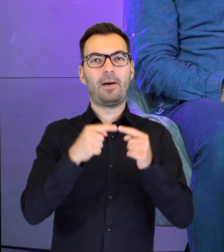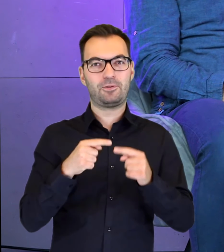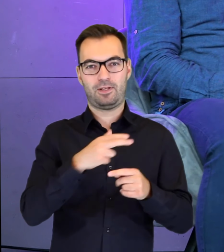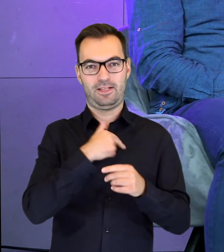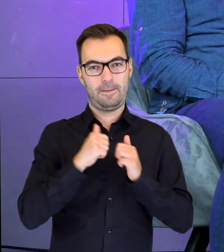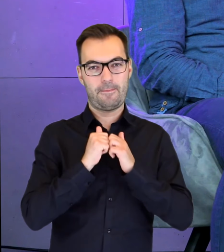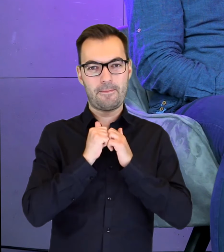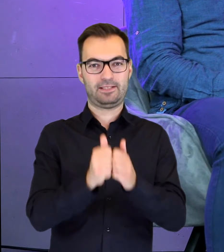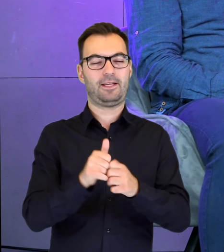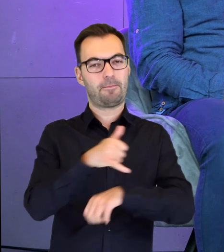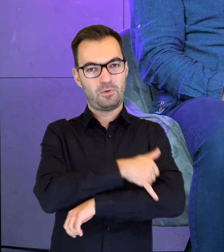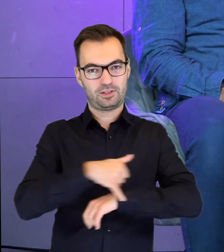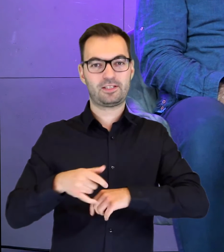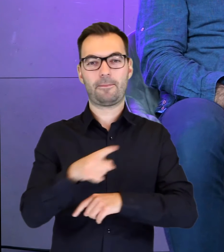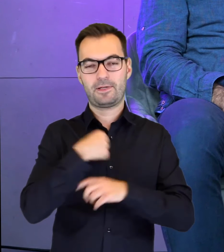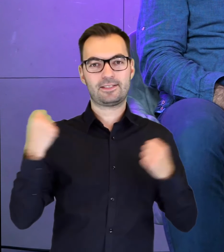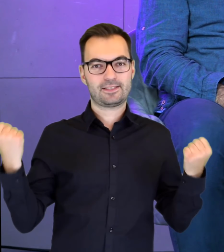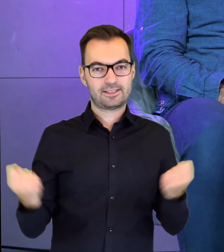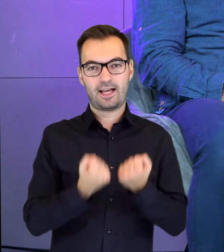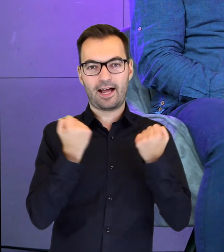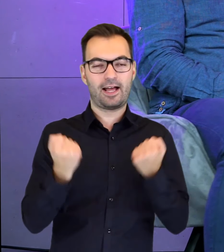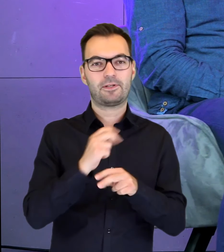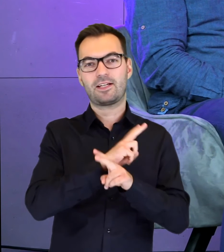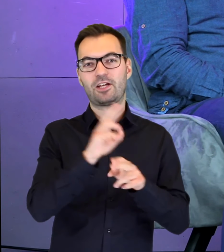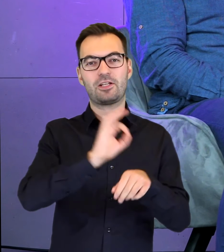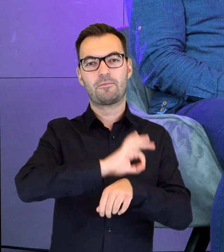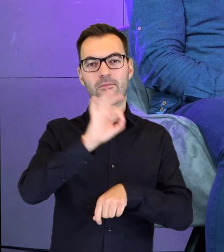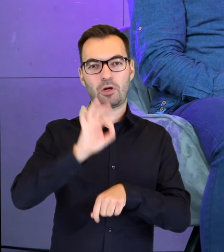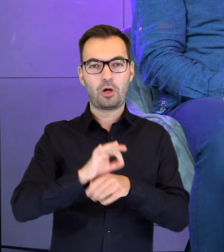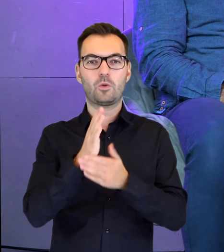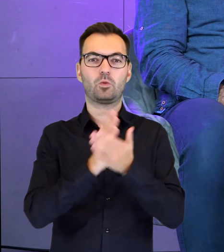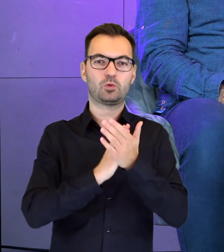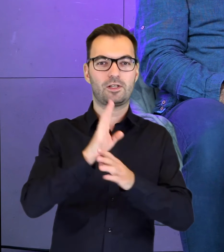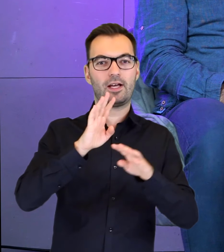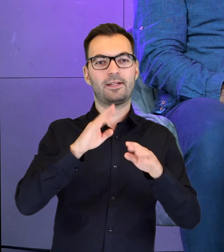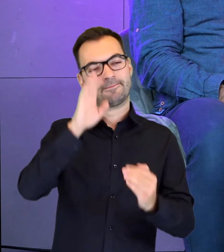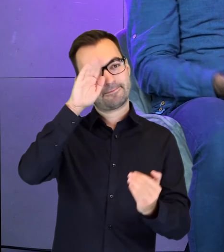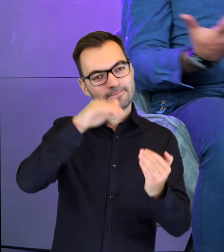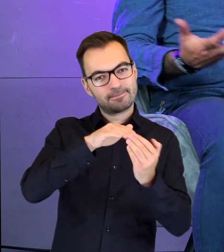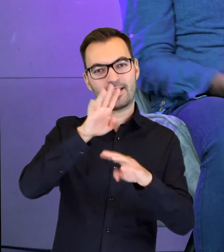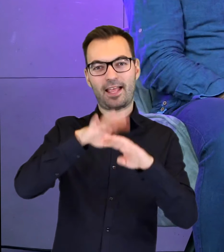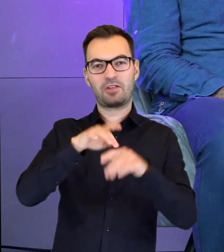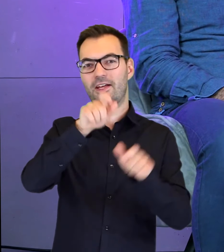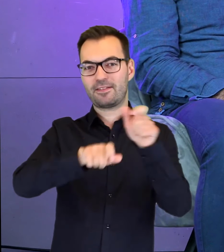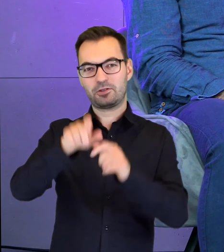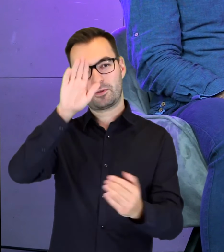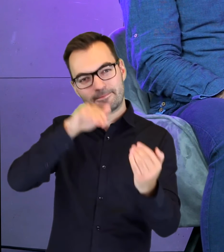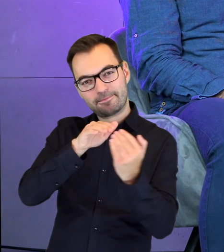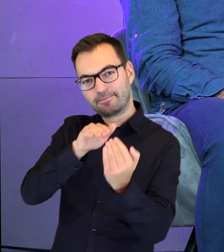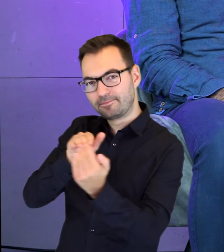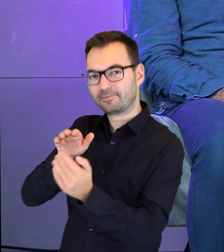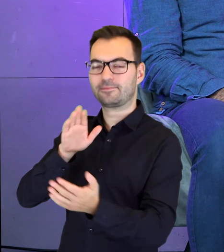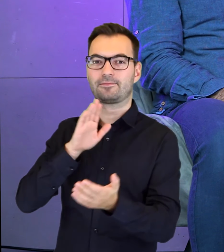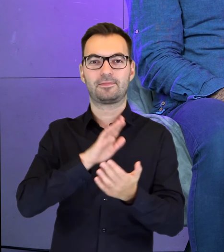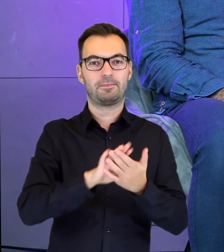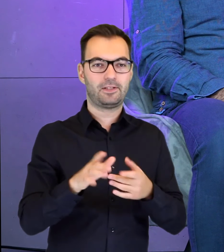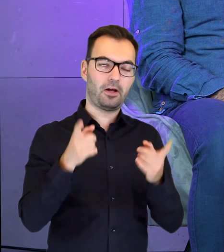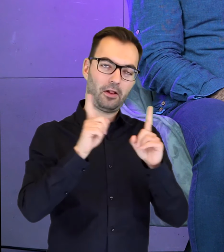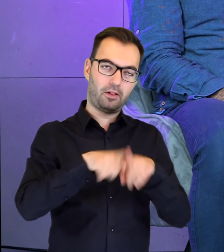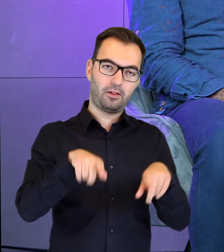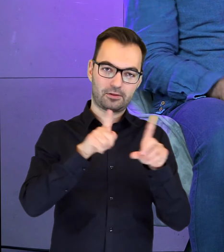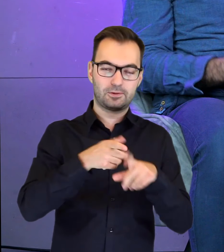fragment które trochę podkreśla naszą misję że staramy podchodzić się do go projektuje usługi indywidualnie